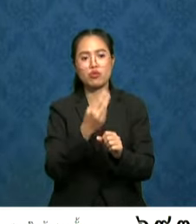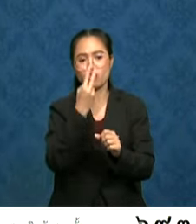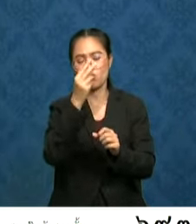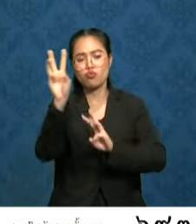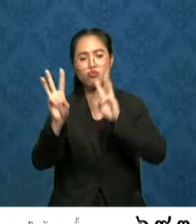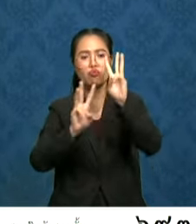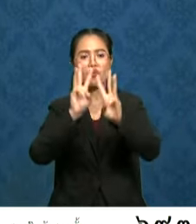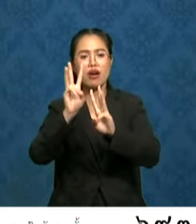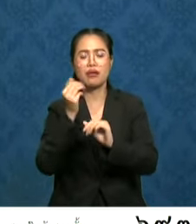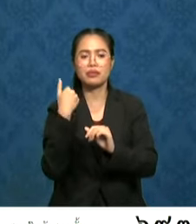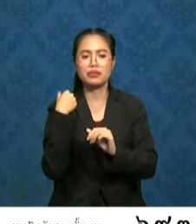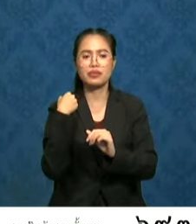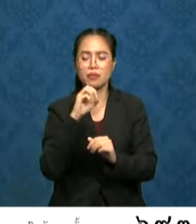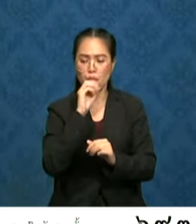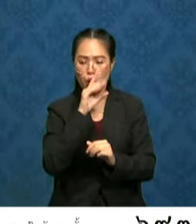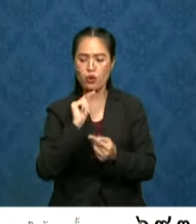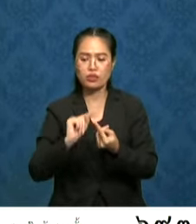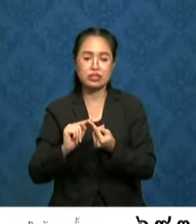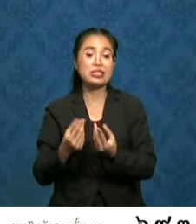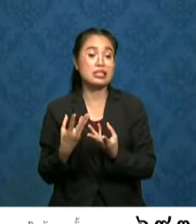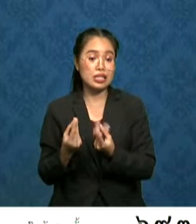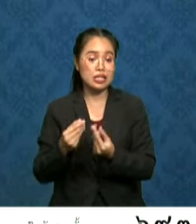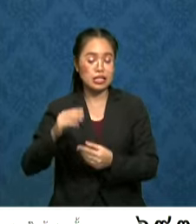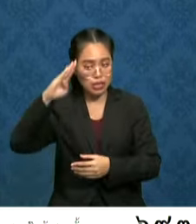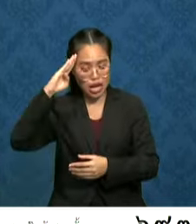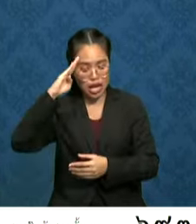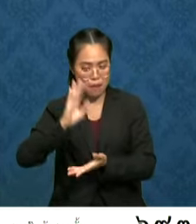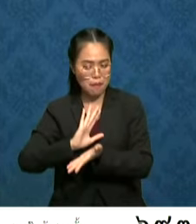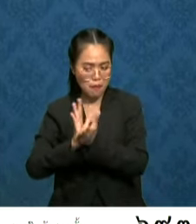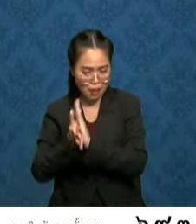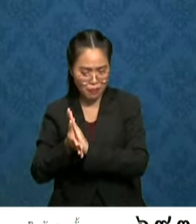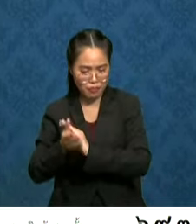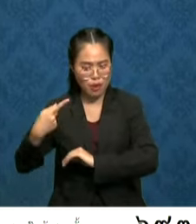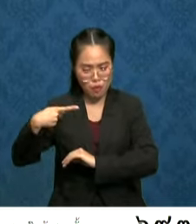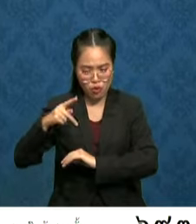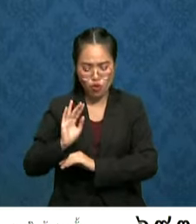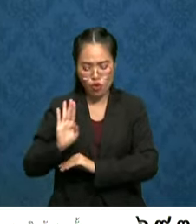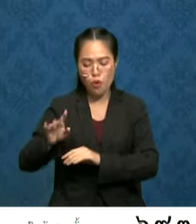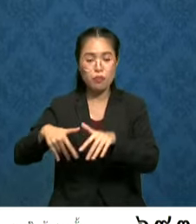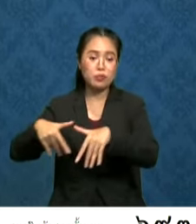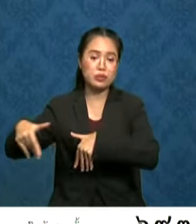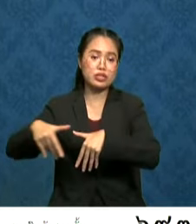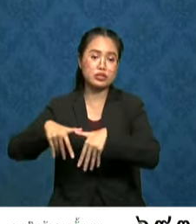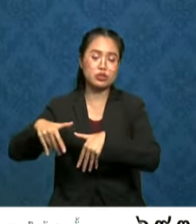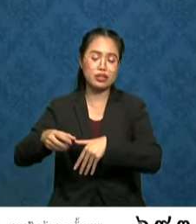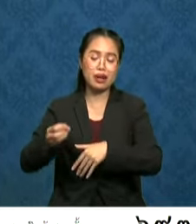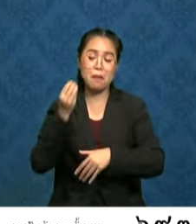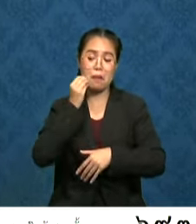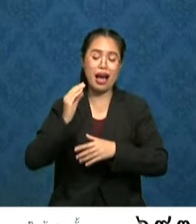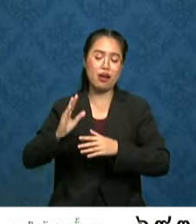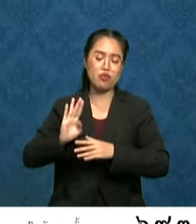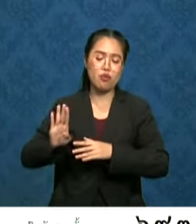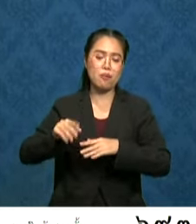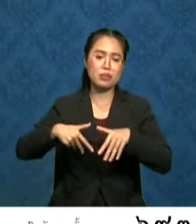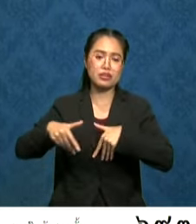เนี่ยมีบอกว่านำที่ดินทาหารมาใช้ให้เกิดประโยชน์กับประชาชนค่ะซึ่งก็คือเอาที่ที่ประชาชนเคยอยู่มาก่อนแล้วเป็นข้อพิพาทกันอยู่